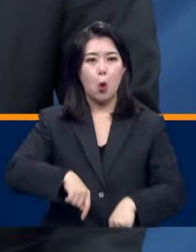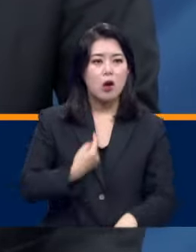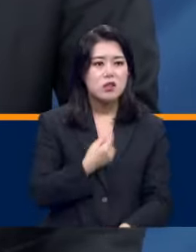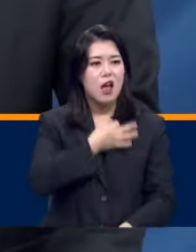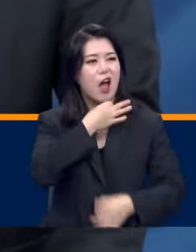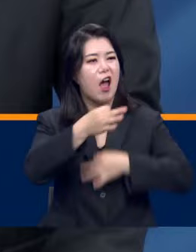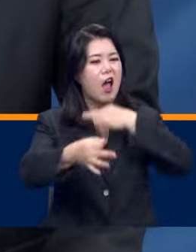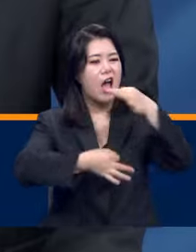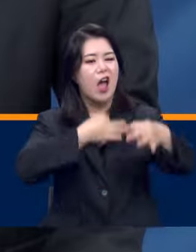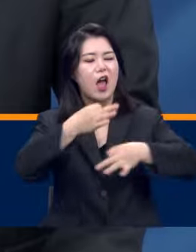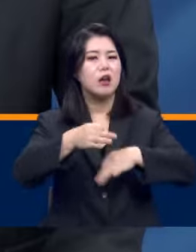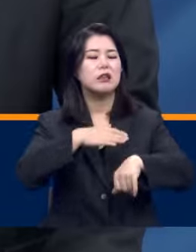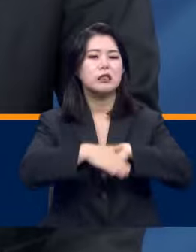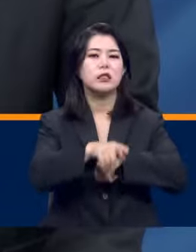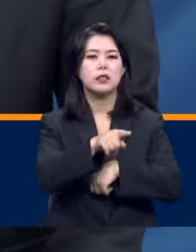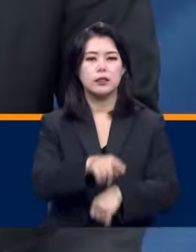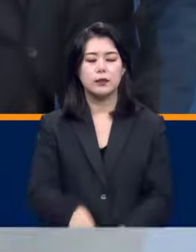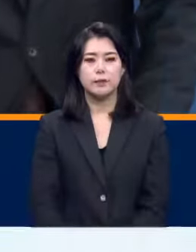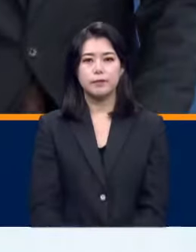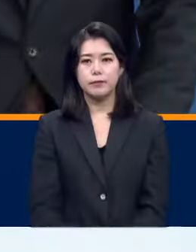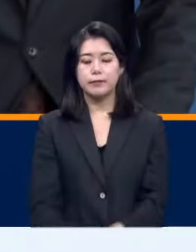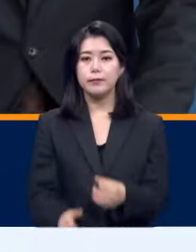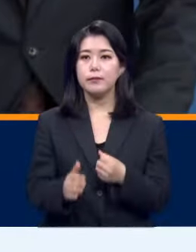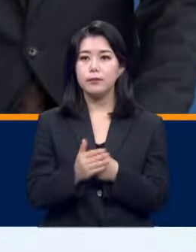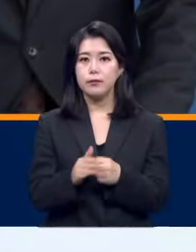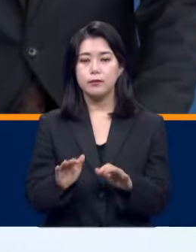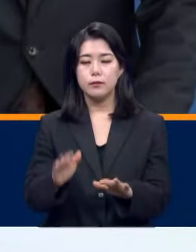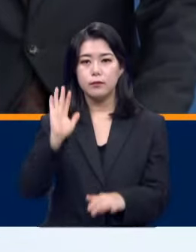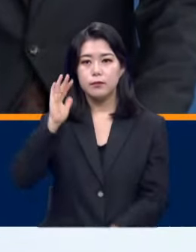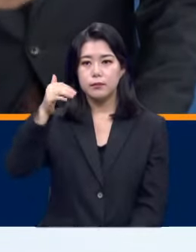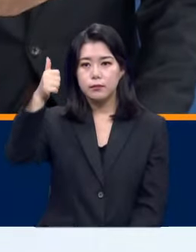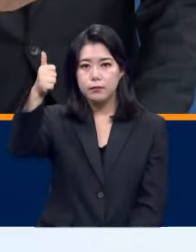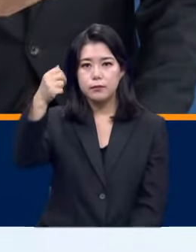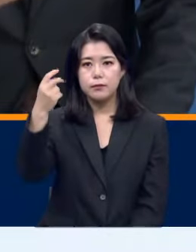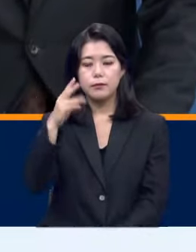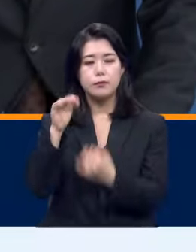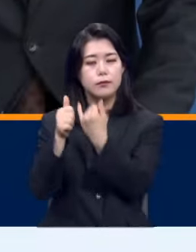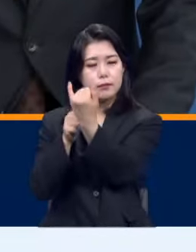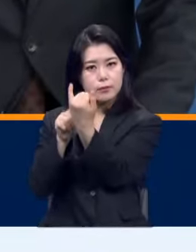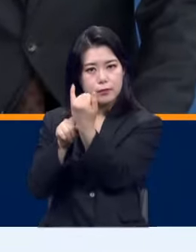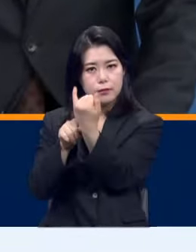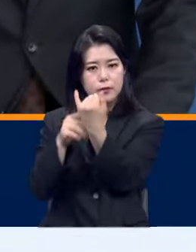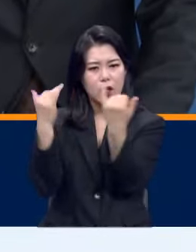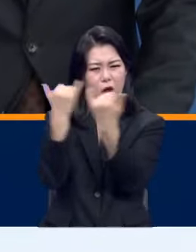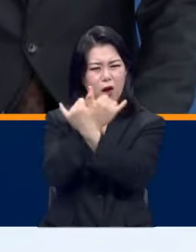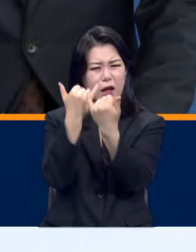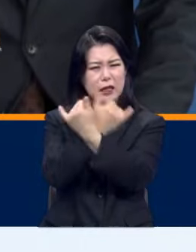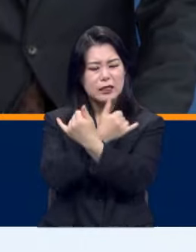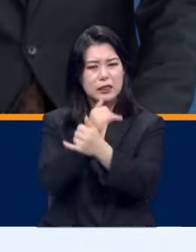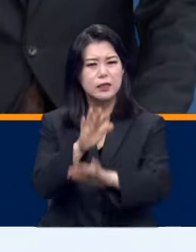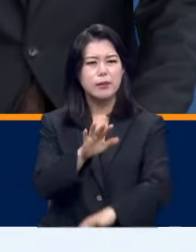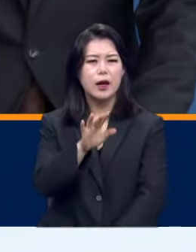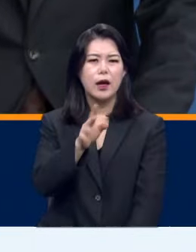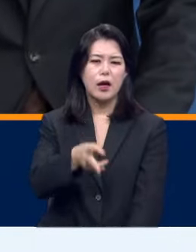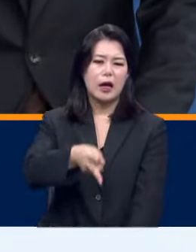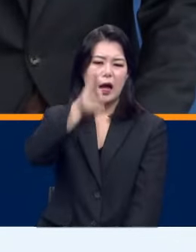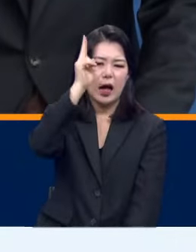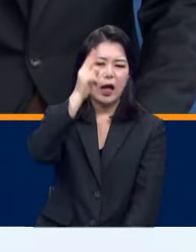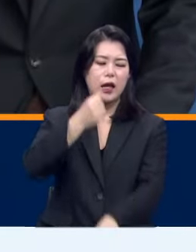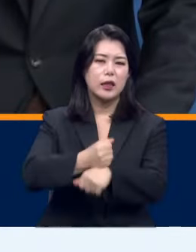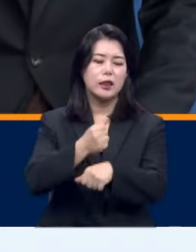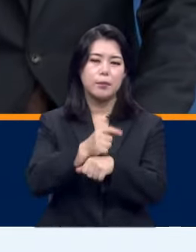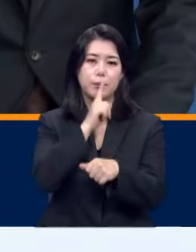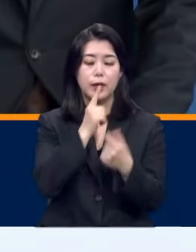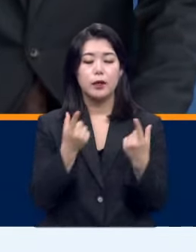목소리를 높이고 있는 격이 그든 그럼 이것은 결국에는 대통령과 영부인과 연락이 닿지 않는다는 방증이라고 보는 것이 저는